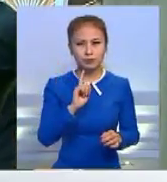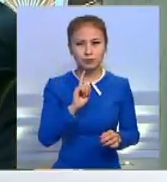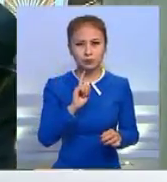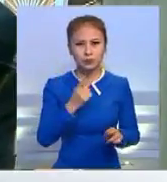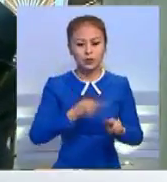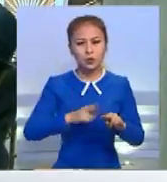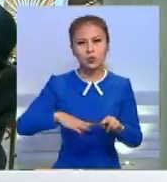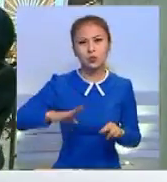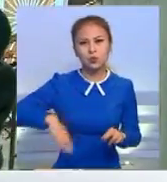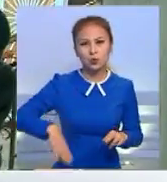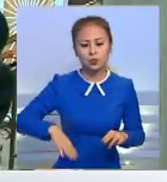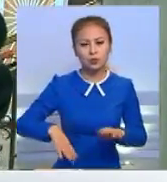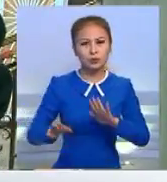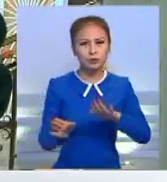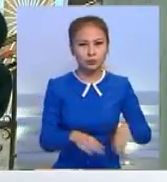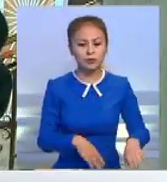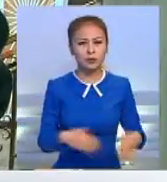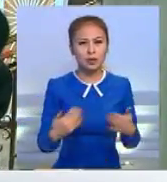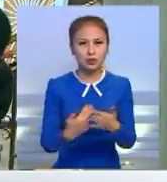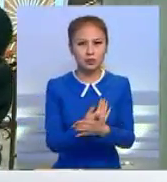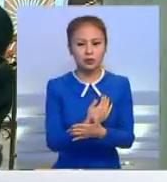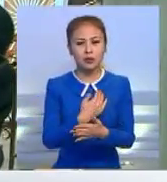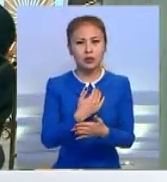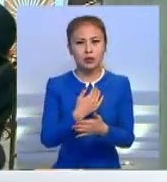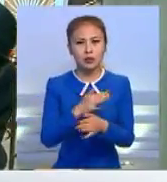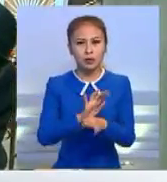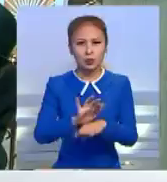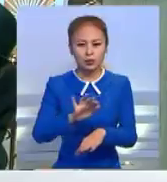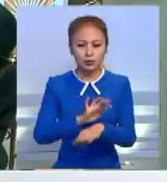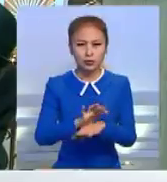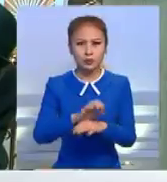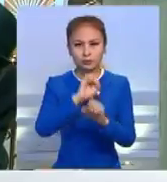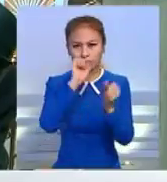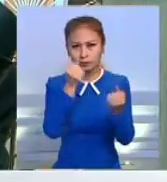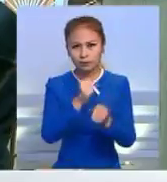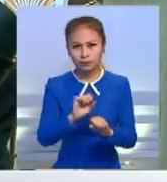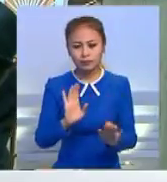Сосын енді айтқанда жаңағы өнімділігі жылдамырақ істелінеді.